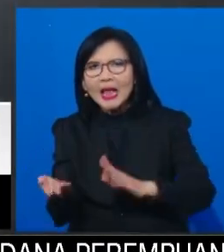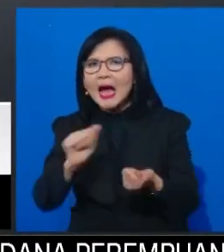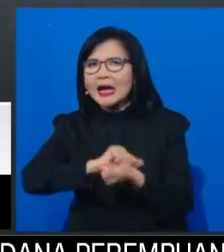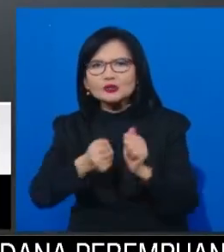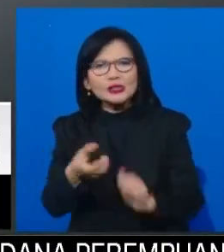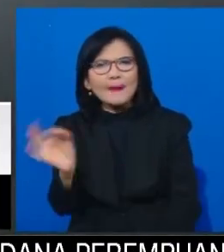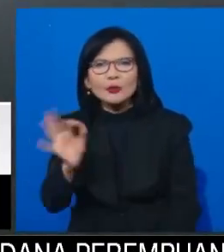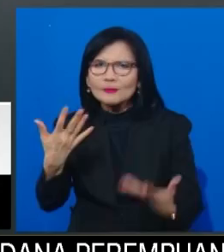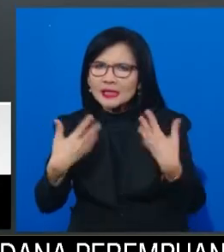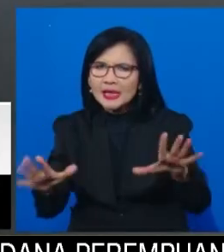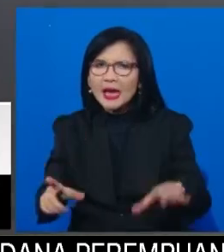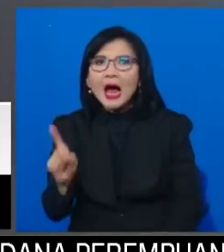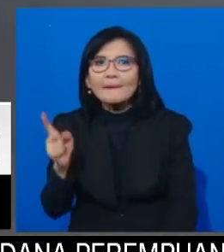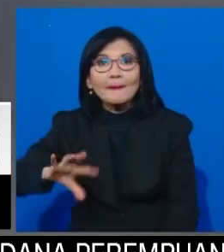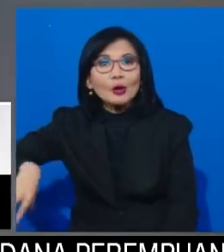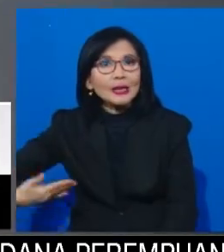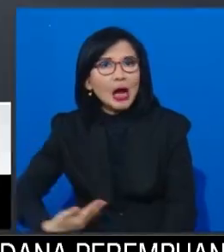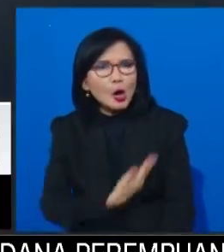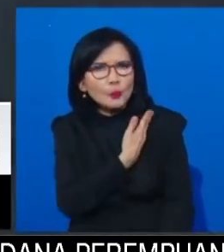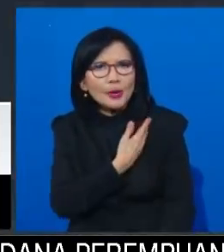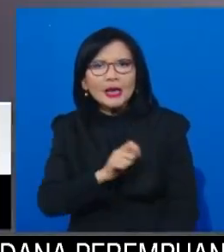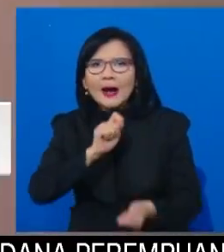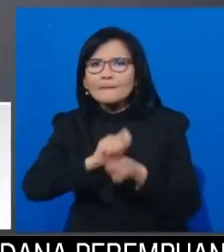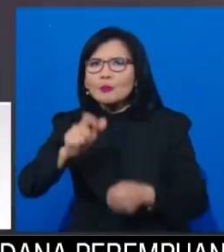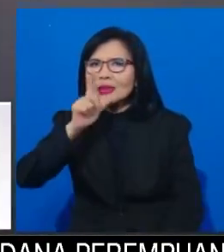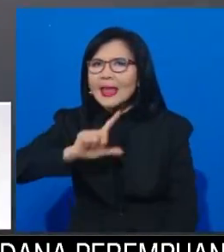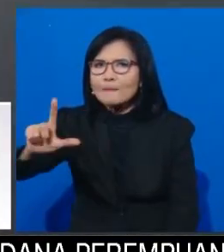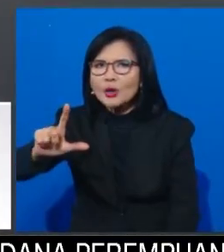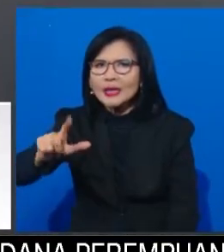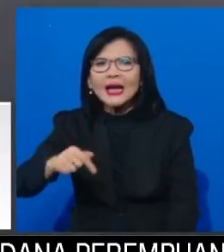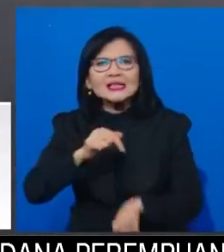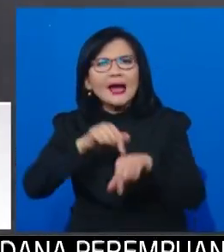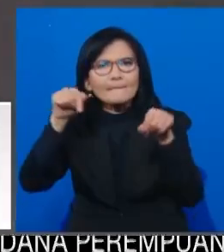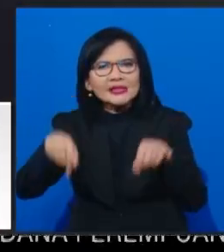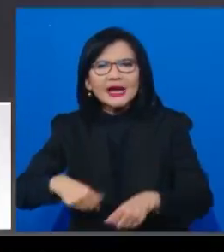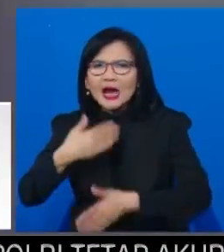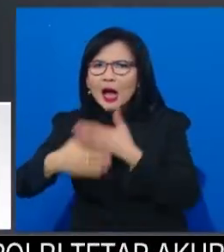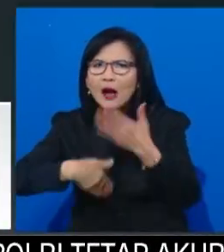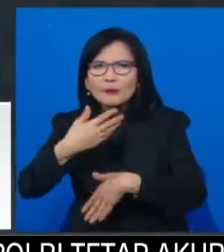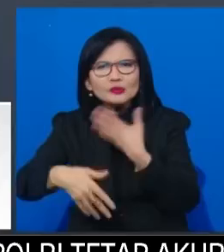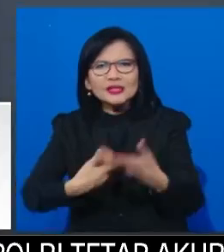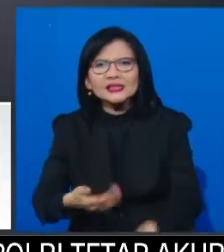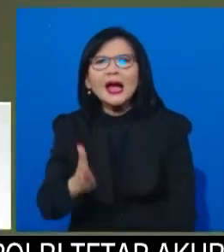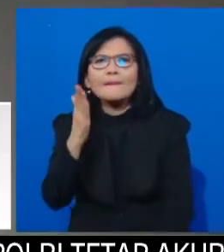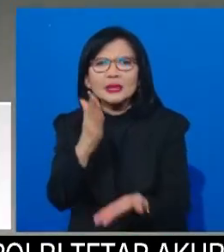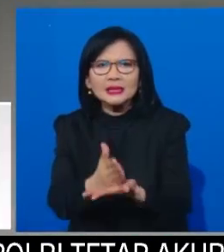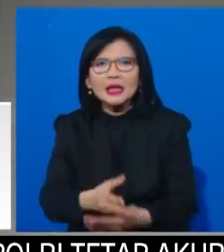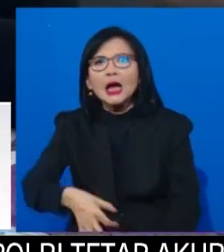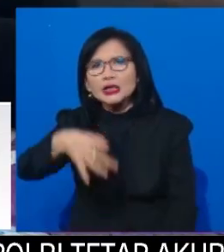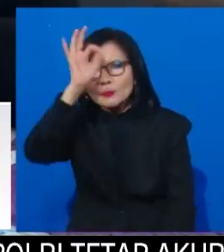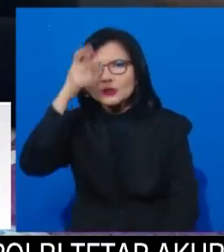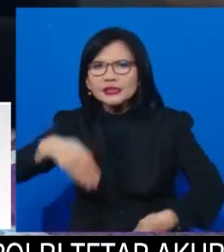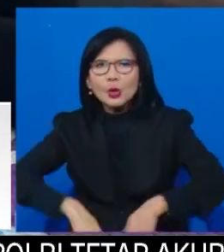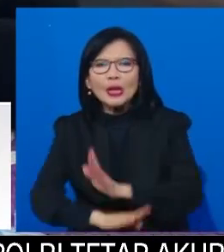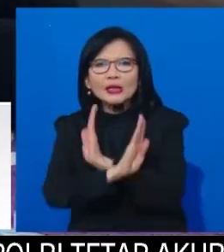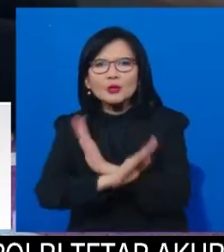selesai lantaran keluarga korban membuat laporan model B yang hingga kini prosesnya masih mandek di Polda Jatim. Keluarga